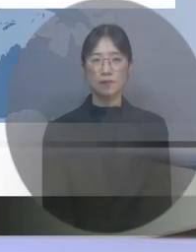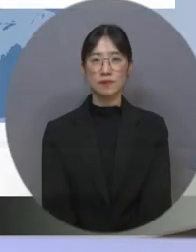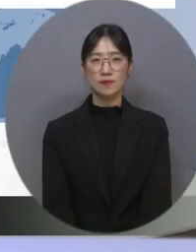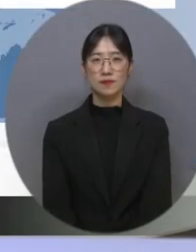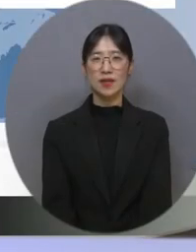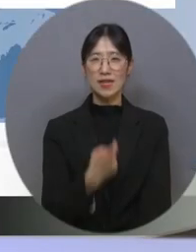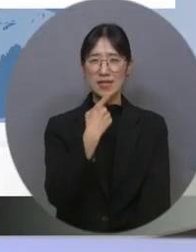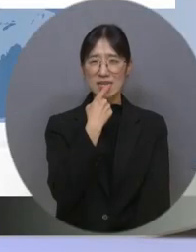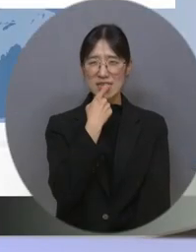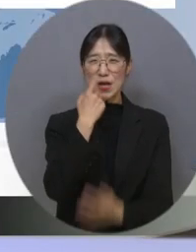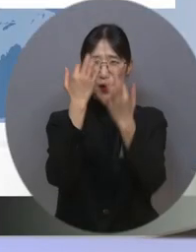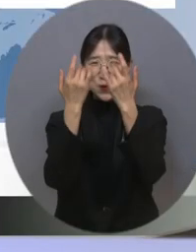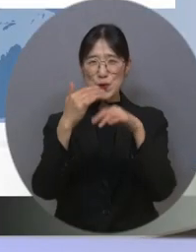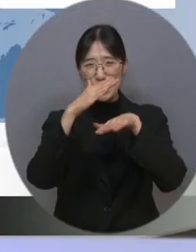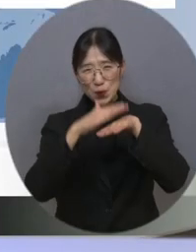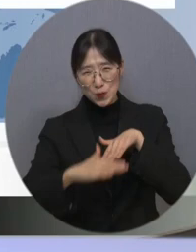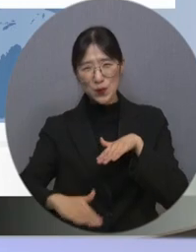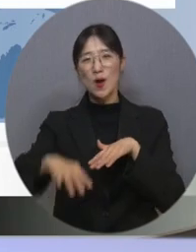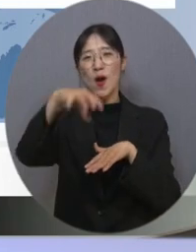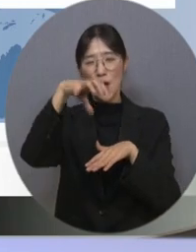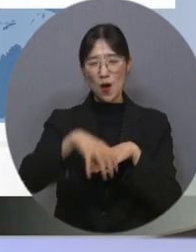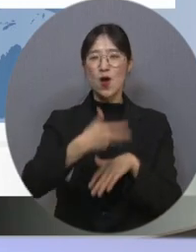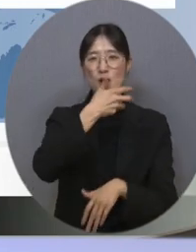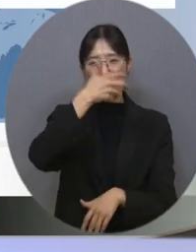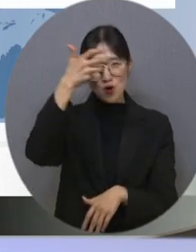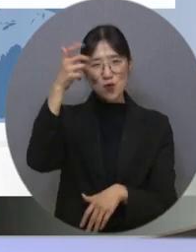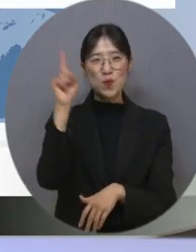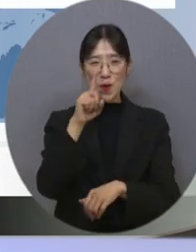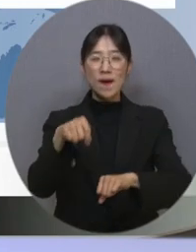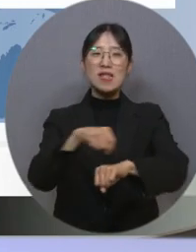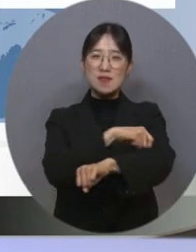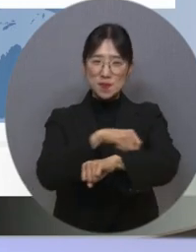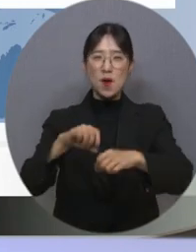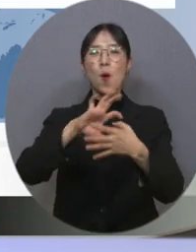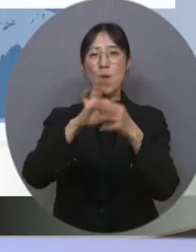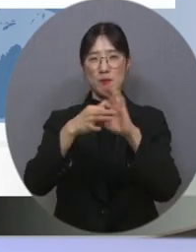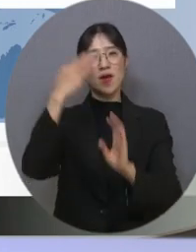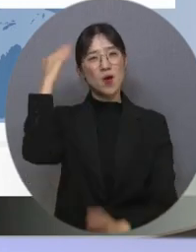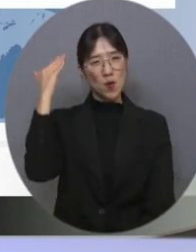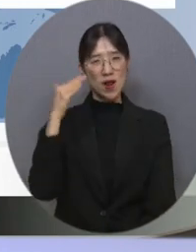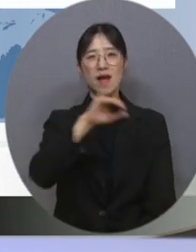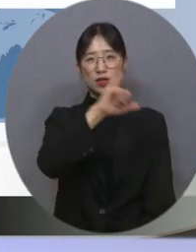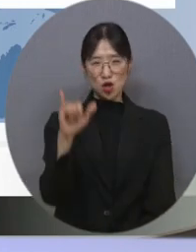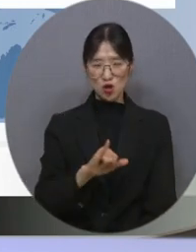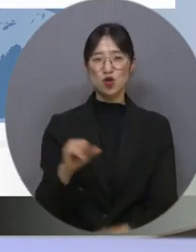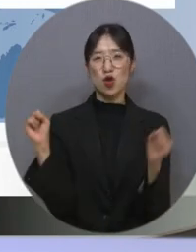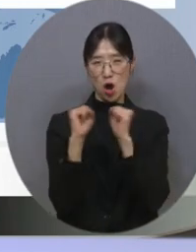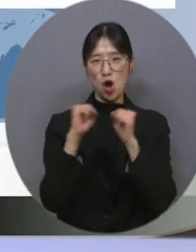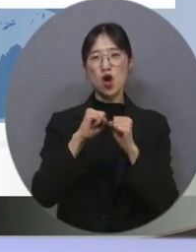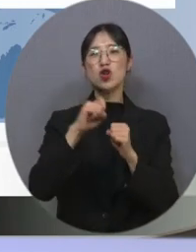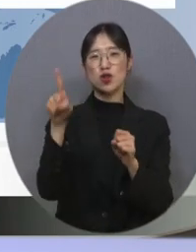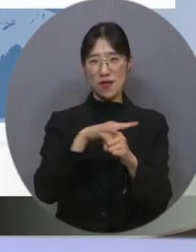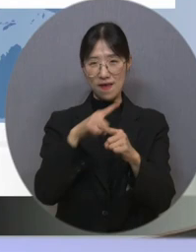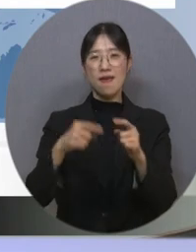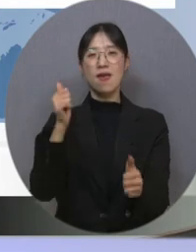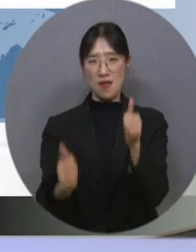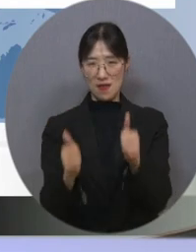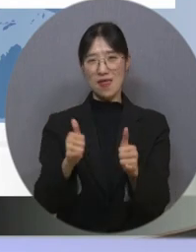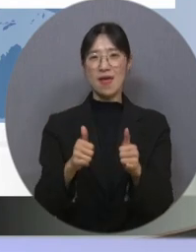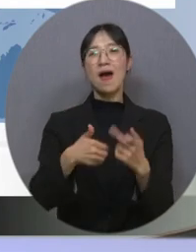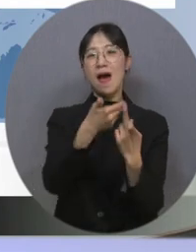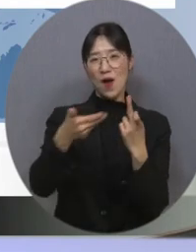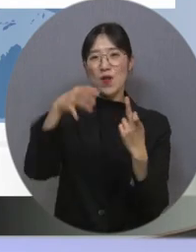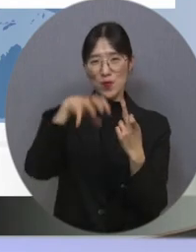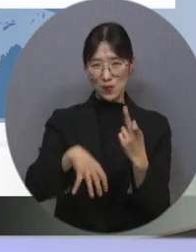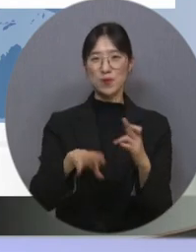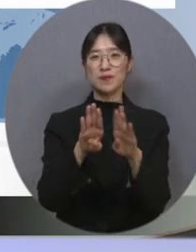새하얀 설원위 꿈의 레이스를 펼치는 스페셜올림픽 코리아 전국 동계대회가 강원에서 열렸는데요. 전우주